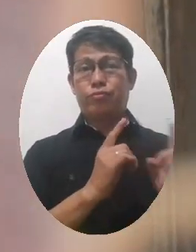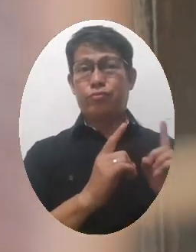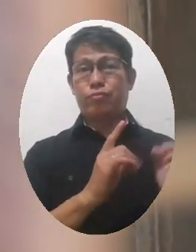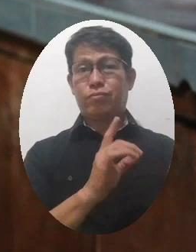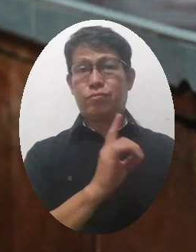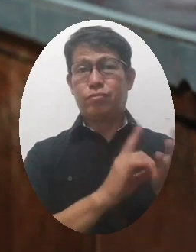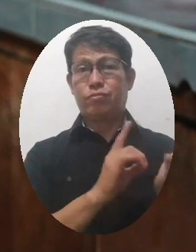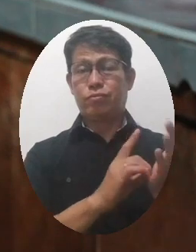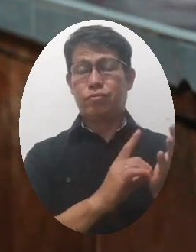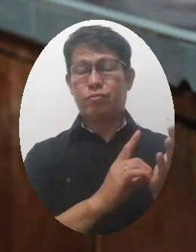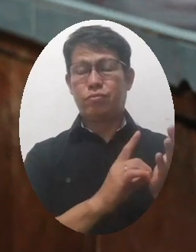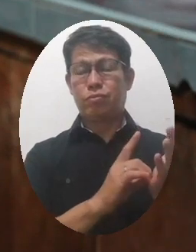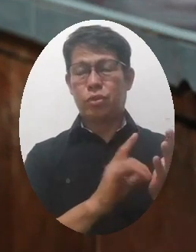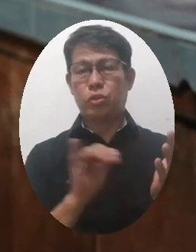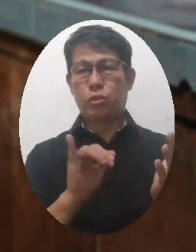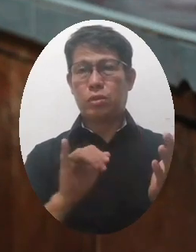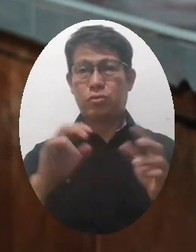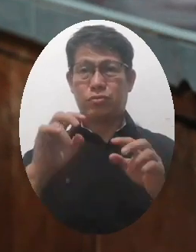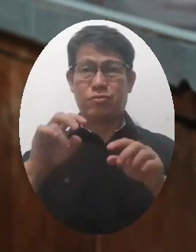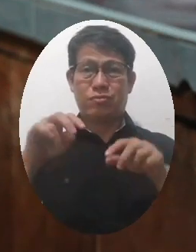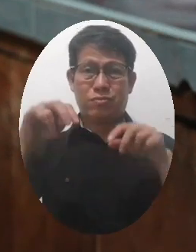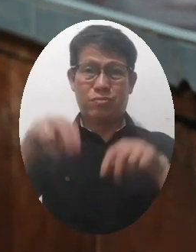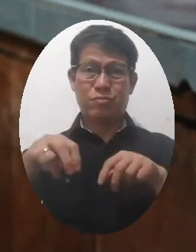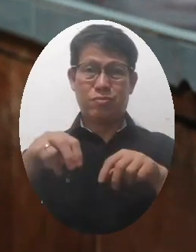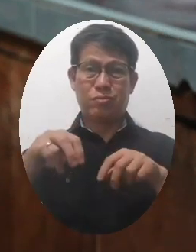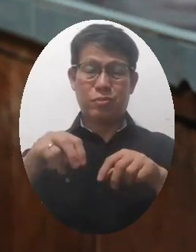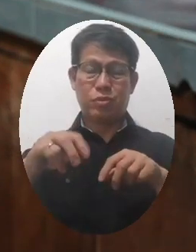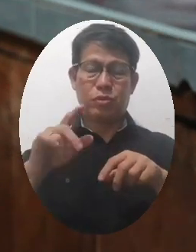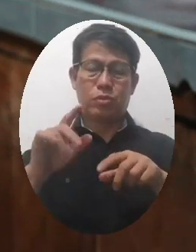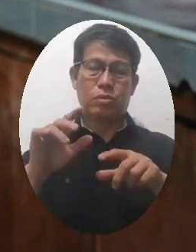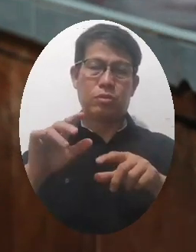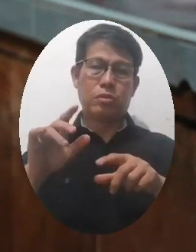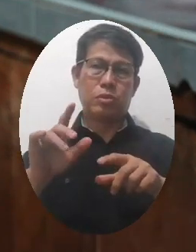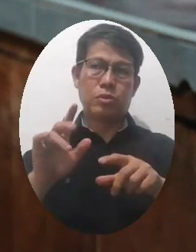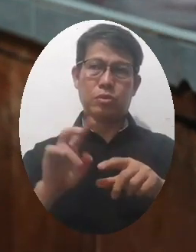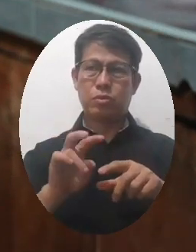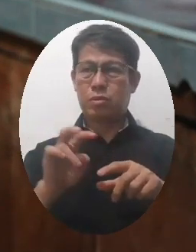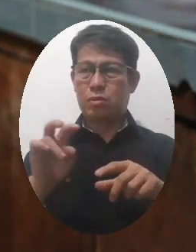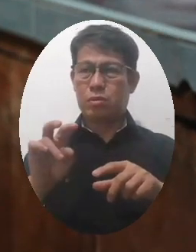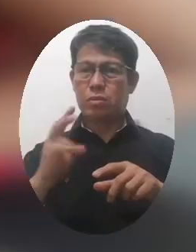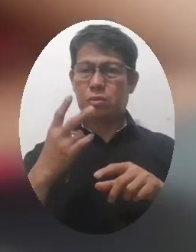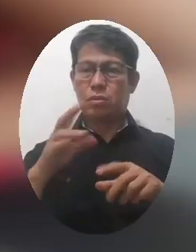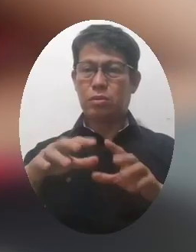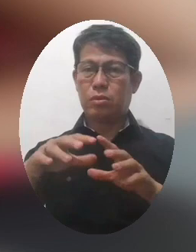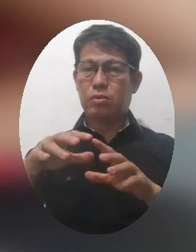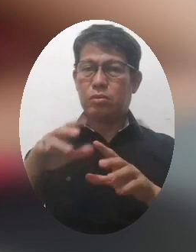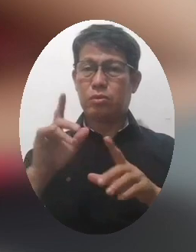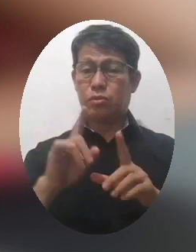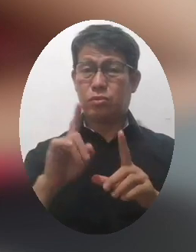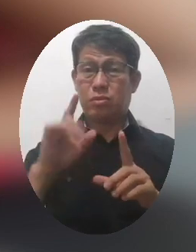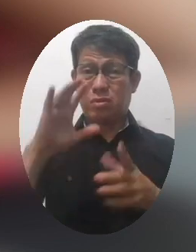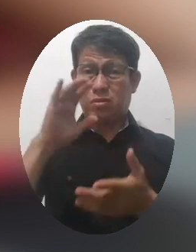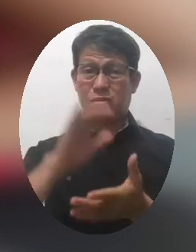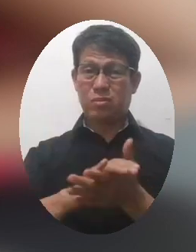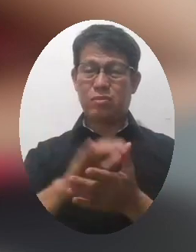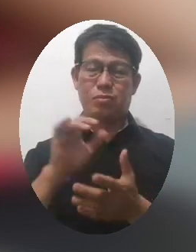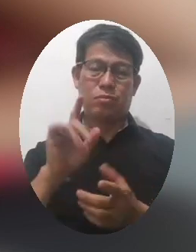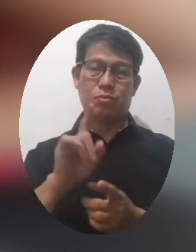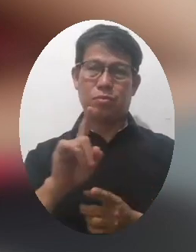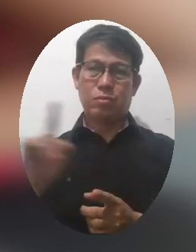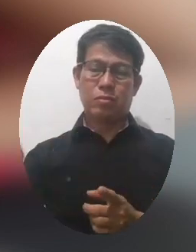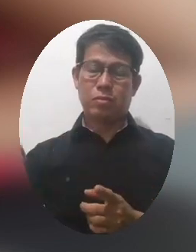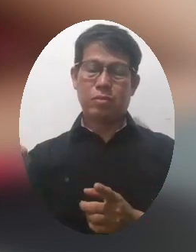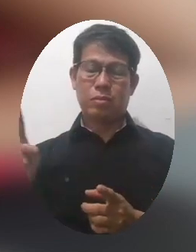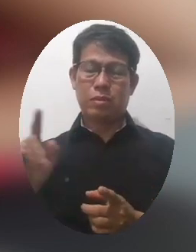doktor, nandun din siya nung time na yun, lumabas siya eh. Umalis kasi ayaw niya nakikita akong umiiyak.